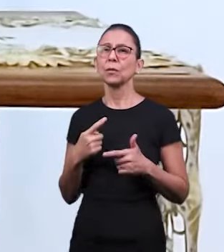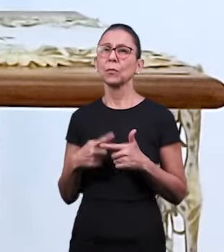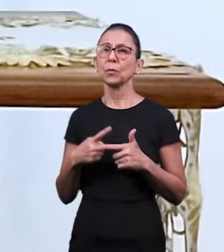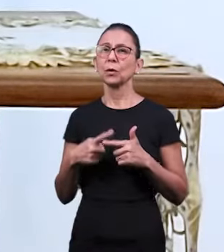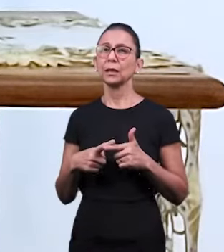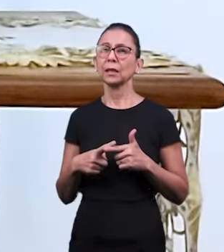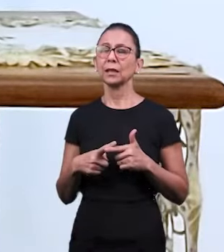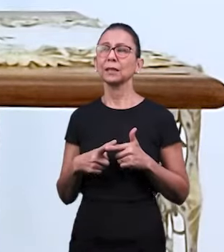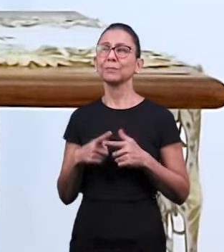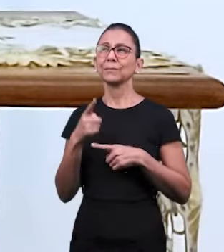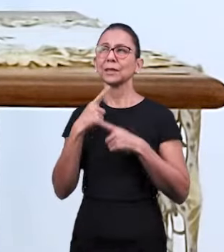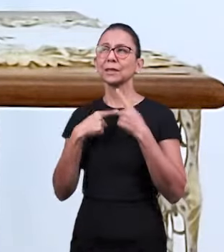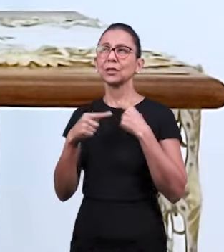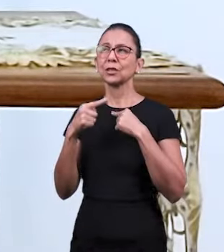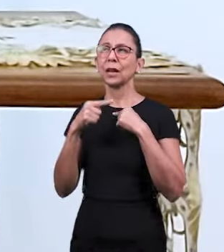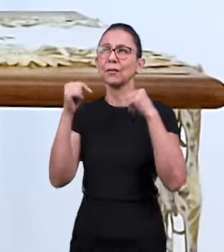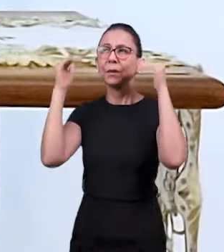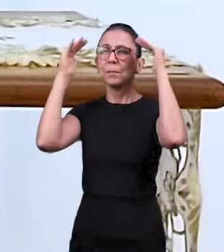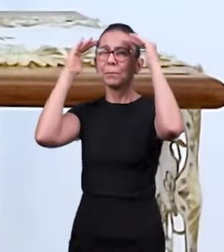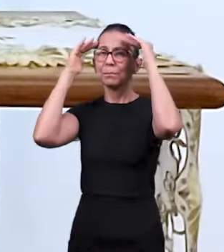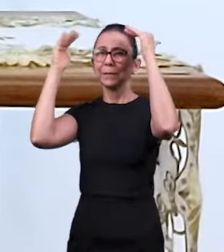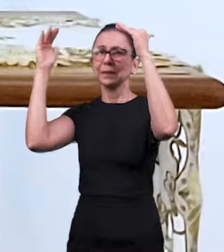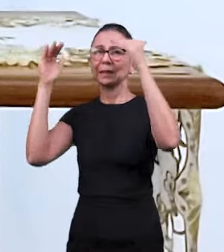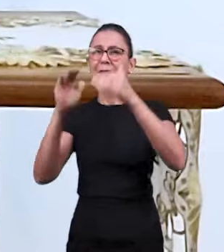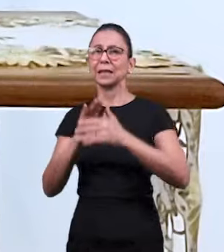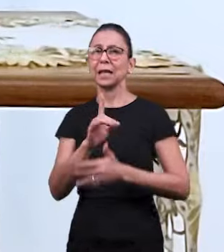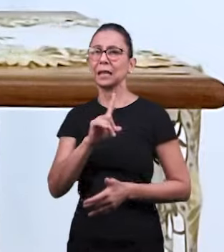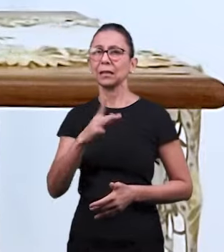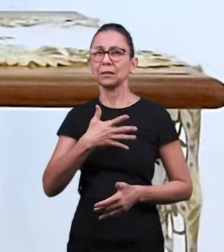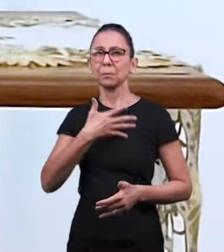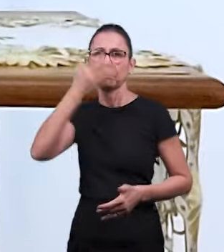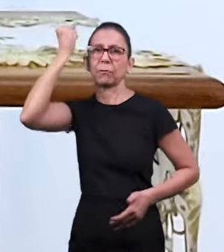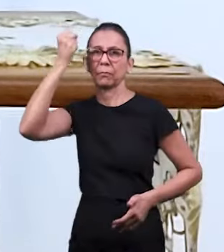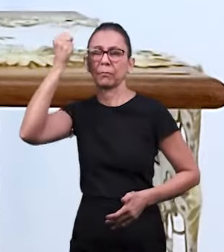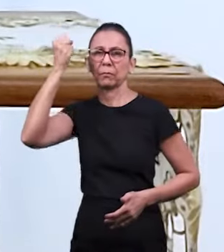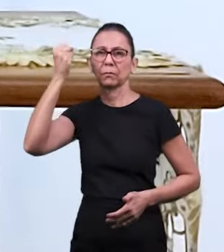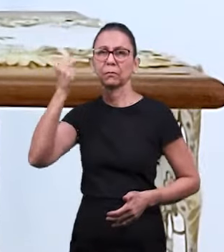эмоций, не под давлением обстоятельств.